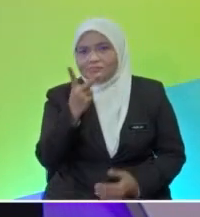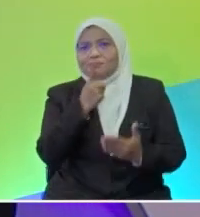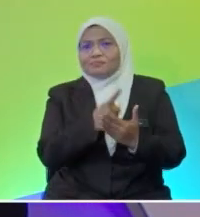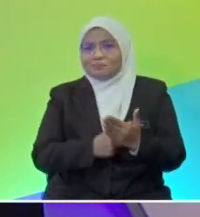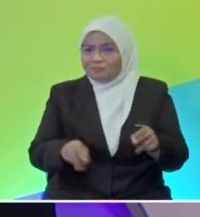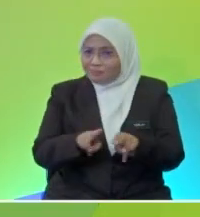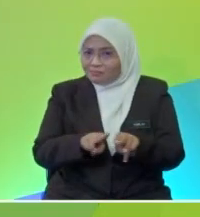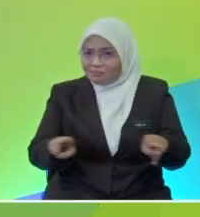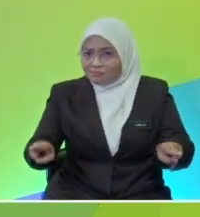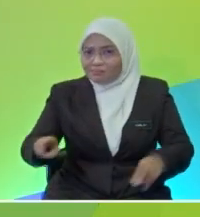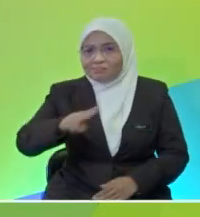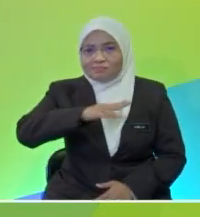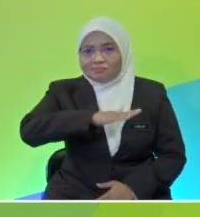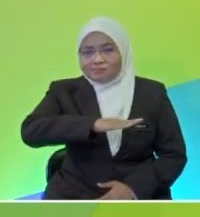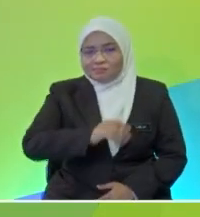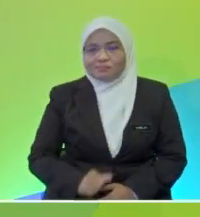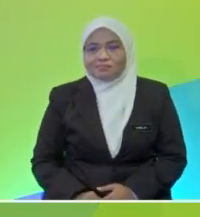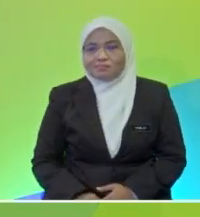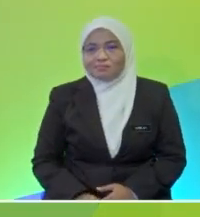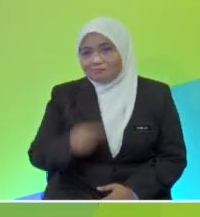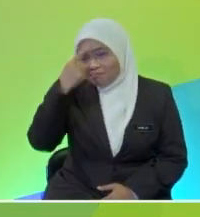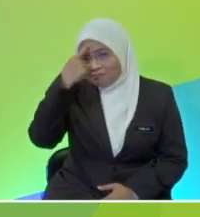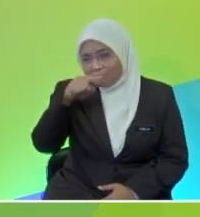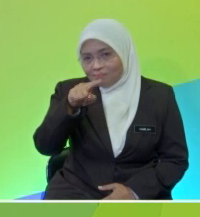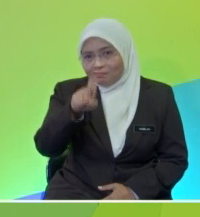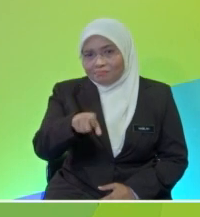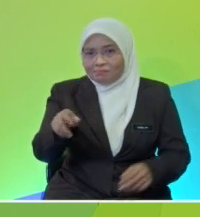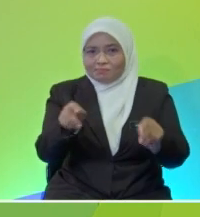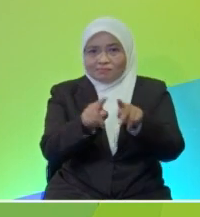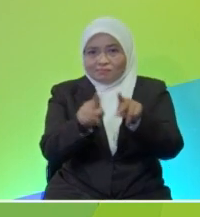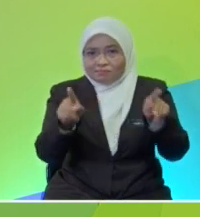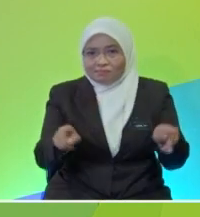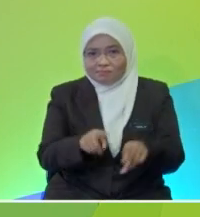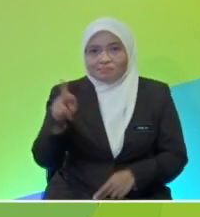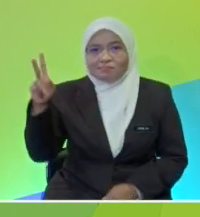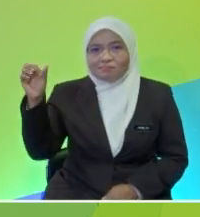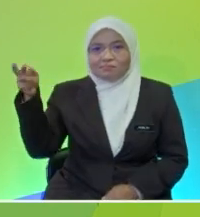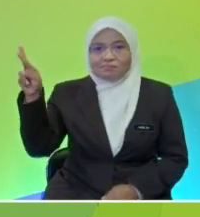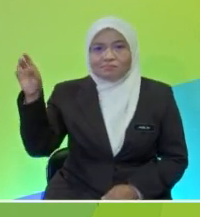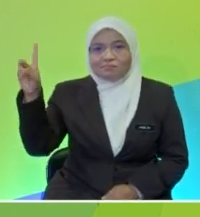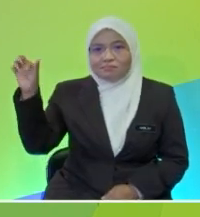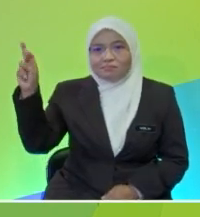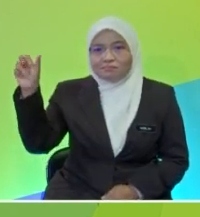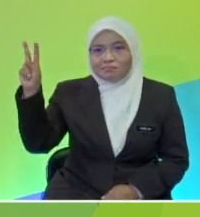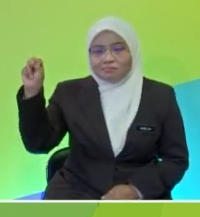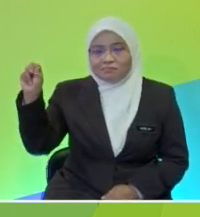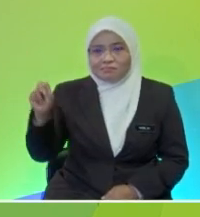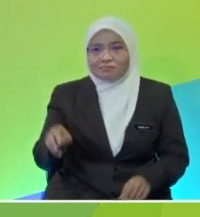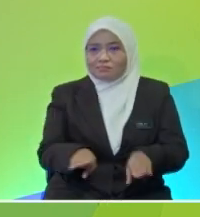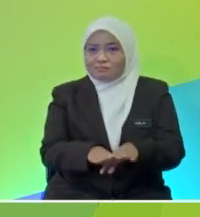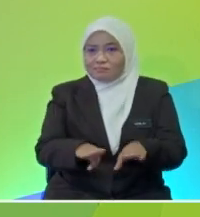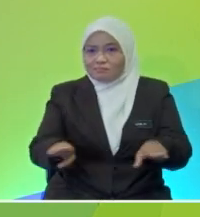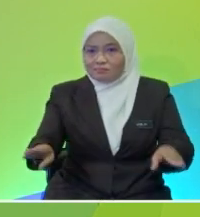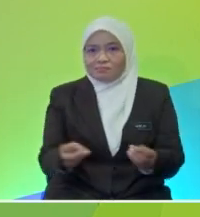ikut Rabah adalah untuk menentukan kedudukan koordinat koordinat titik-titik tidak ada pembukaan tanah dengan mengukur